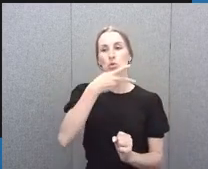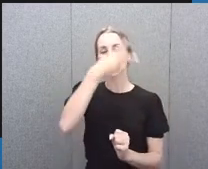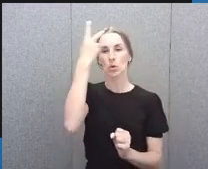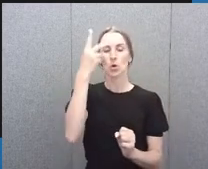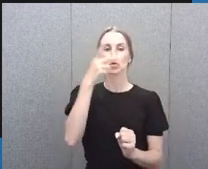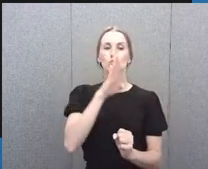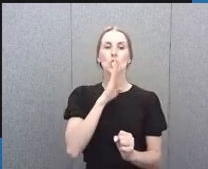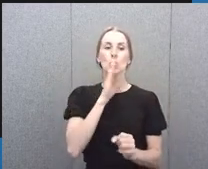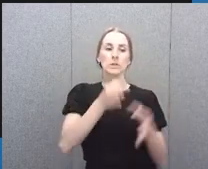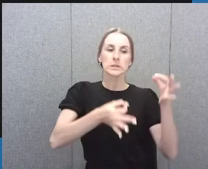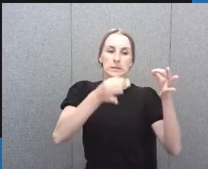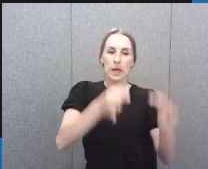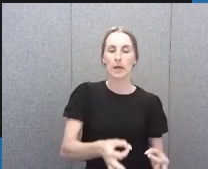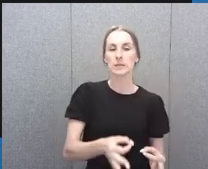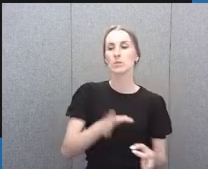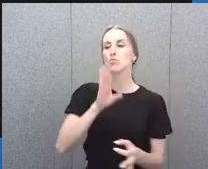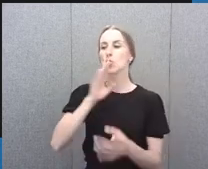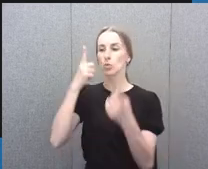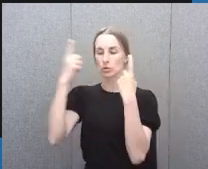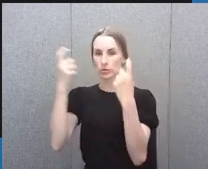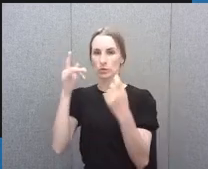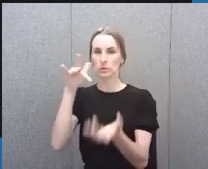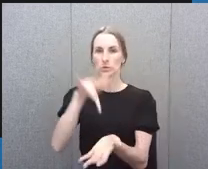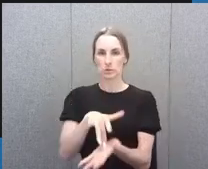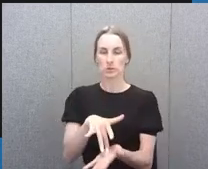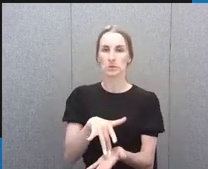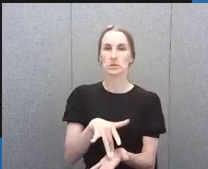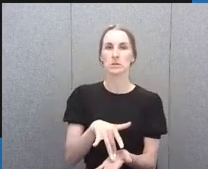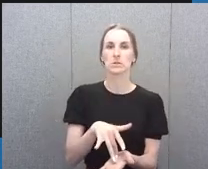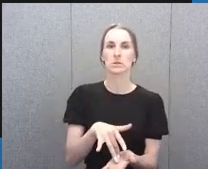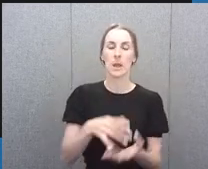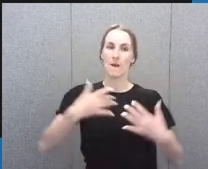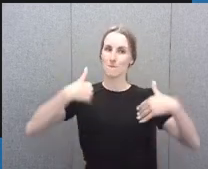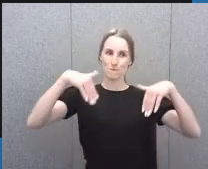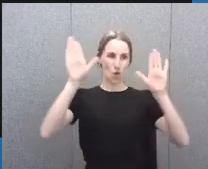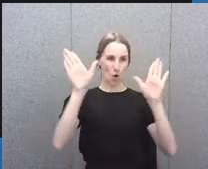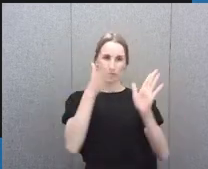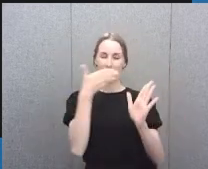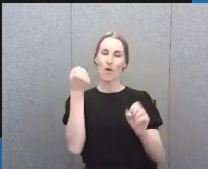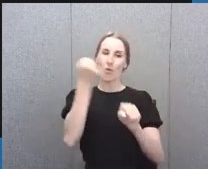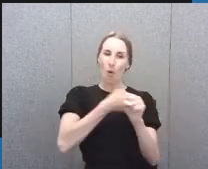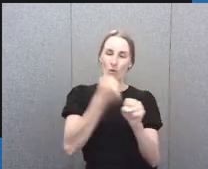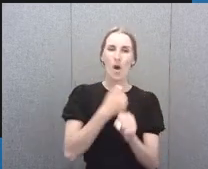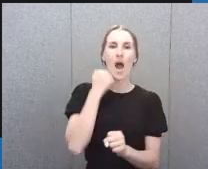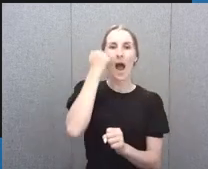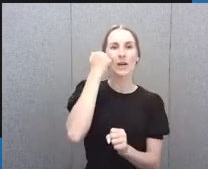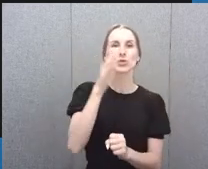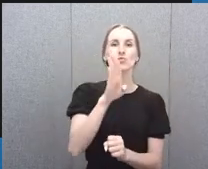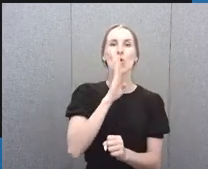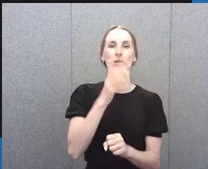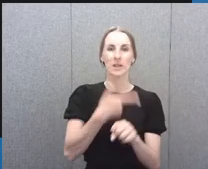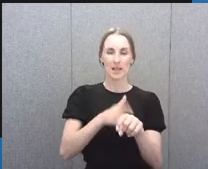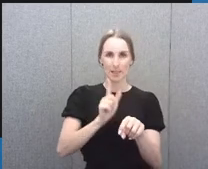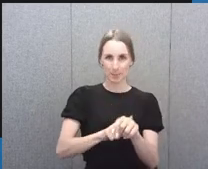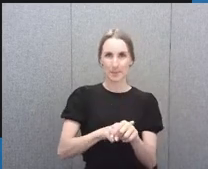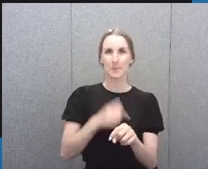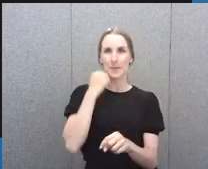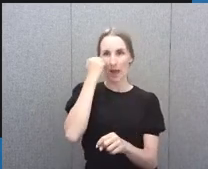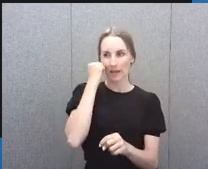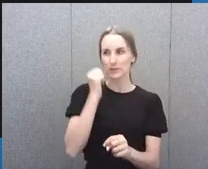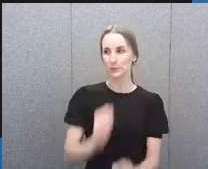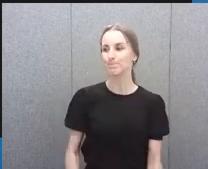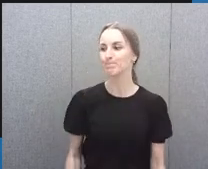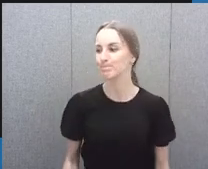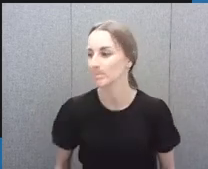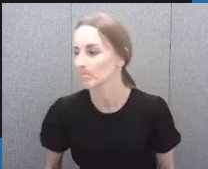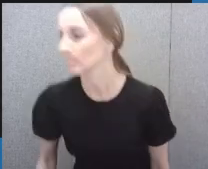очень большую благодарность хотела сказать Ассоциации женских организаций в Литве. Большое спасибо, женщины, за то, что